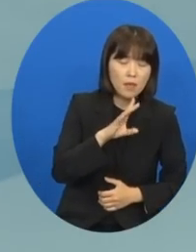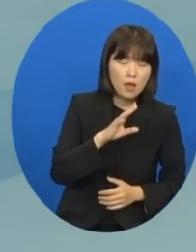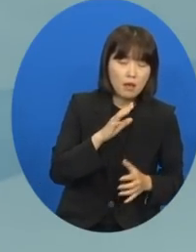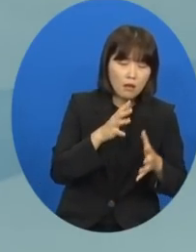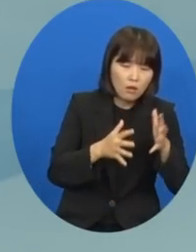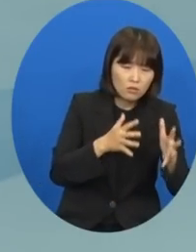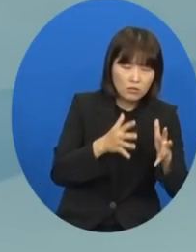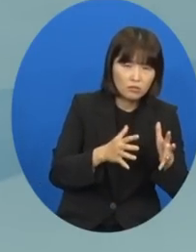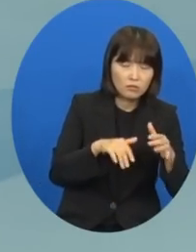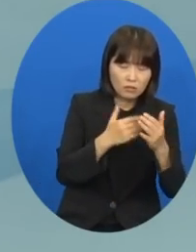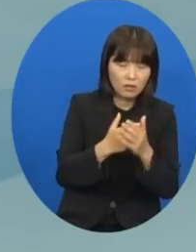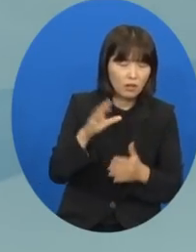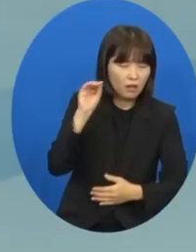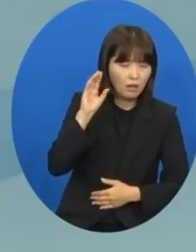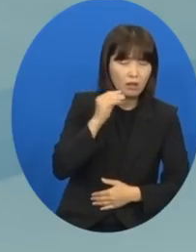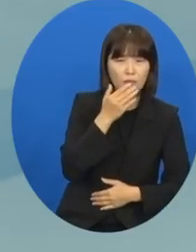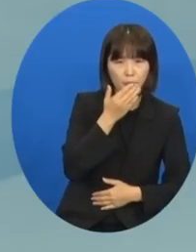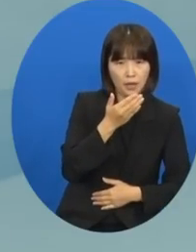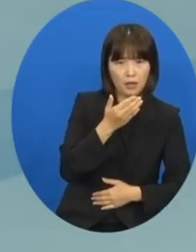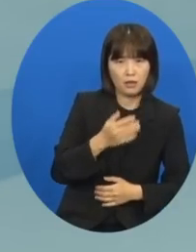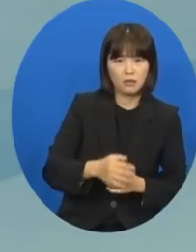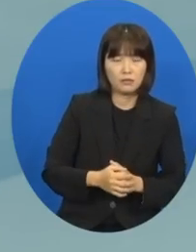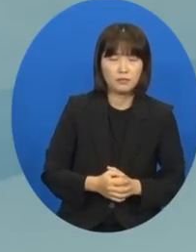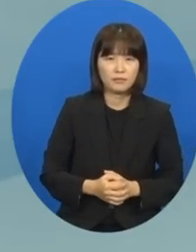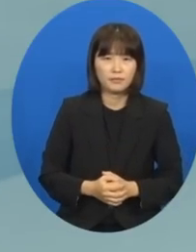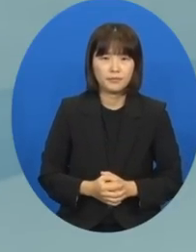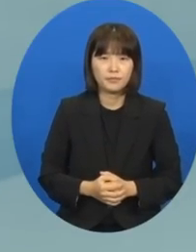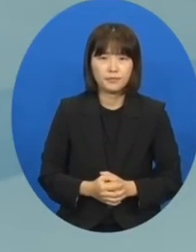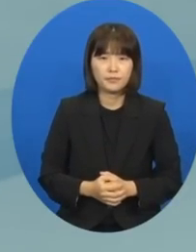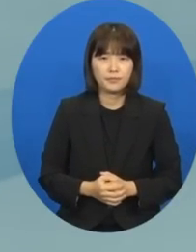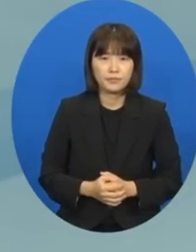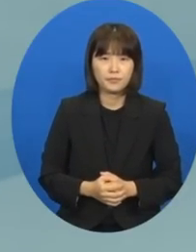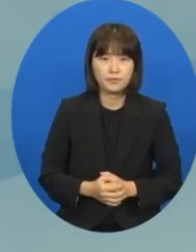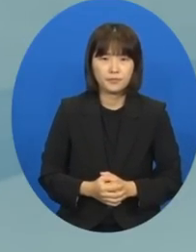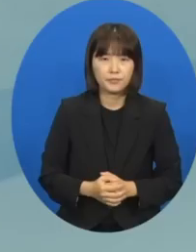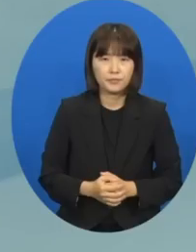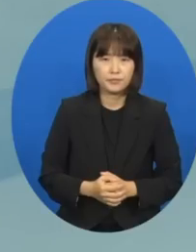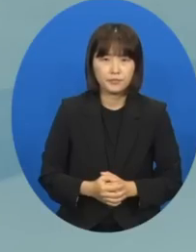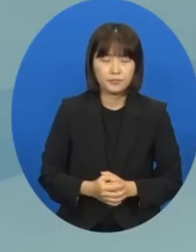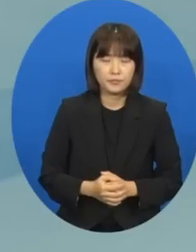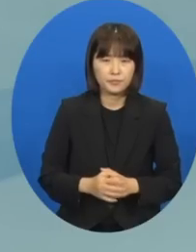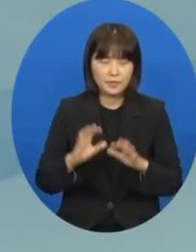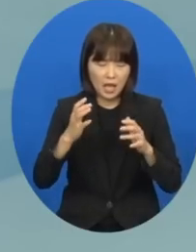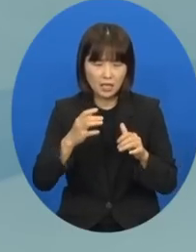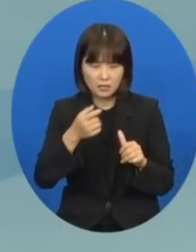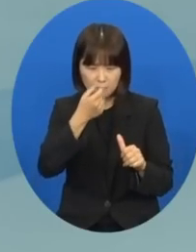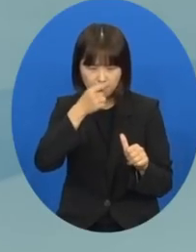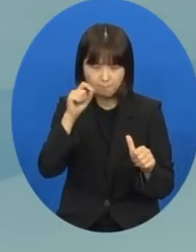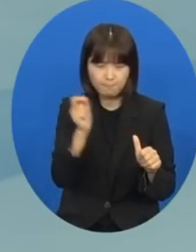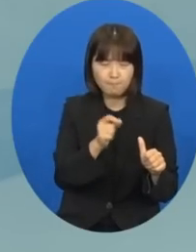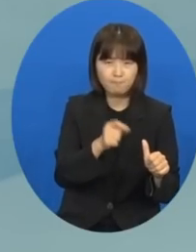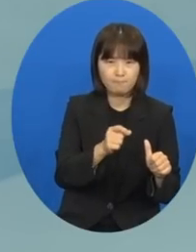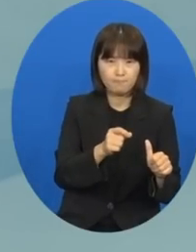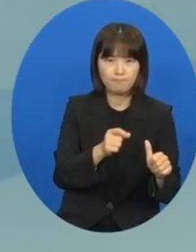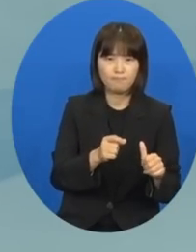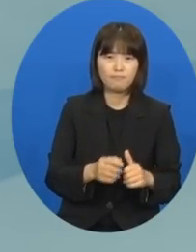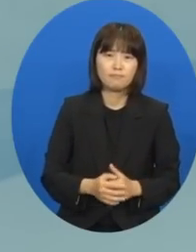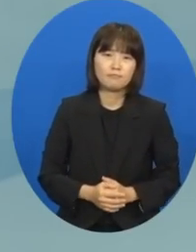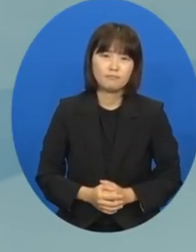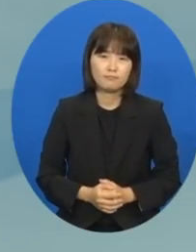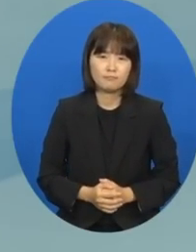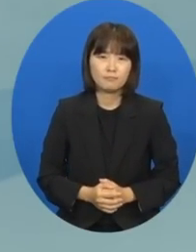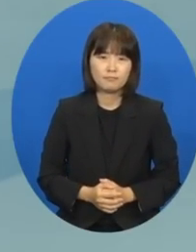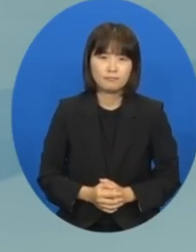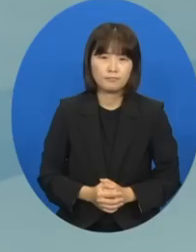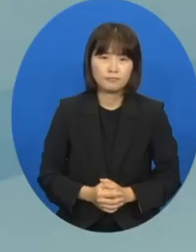알잖아요. 아이들한테 놀림을 당합니다. 모욕을 당합니다. 왕따를 당합니다.